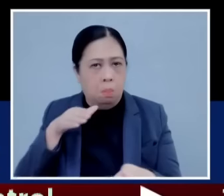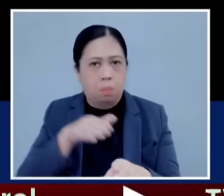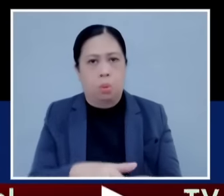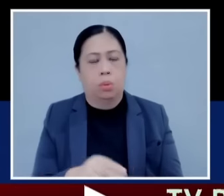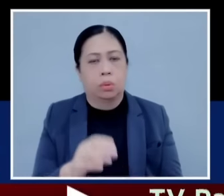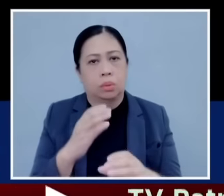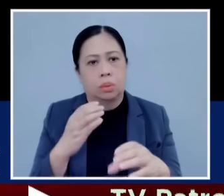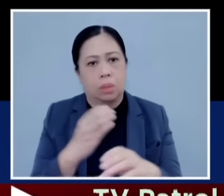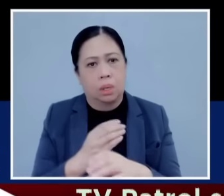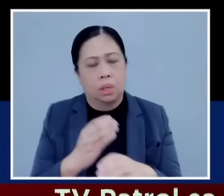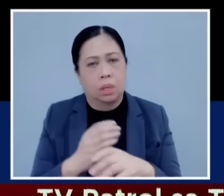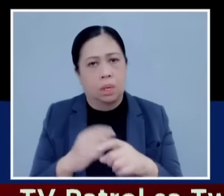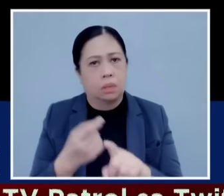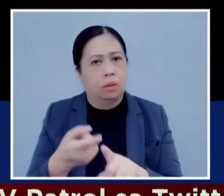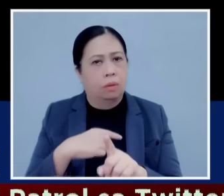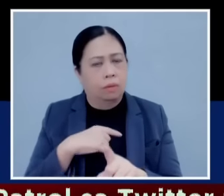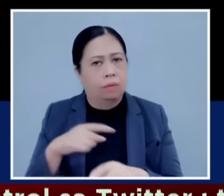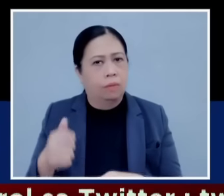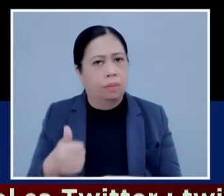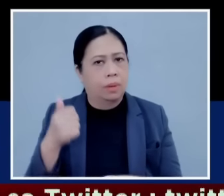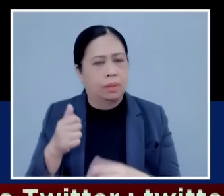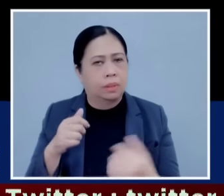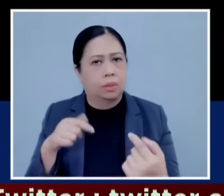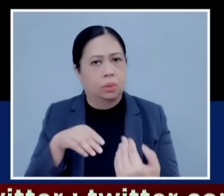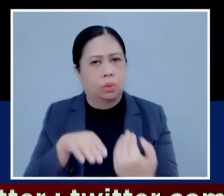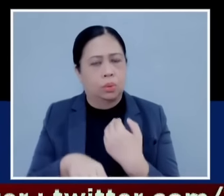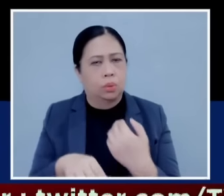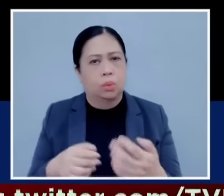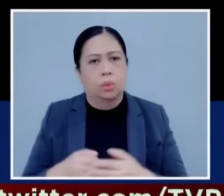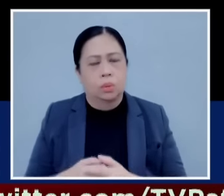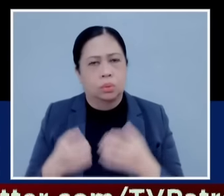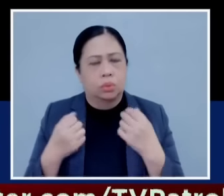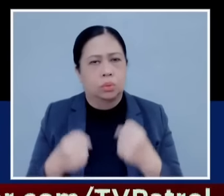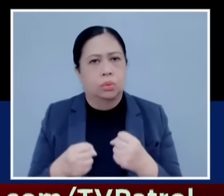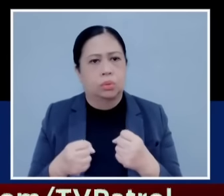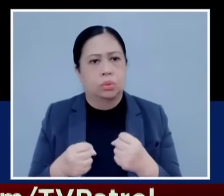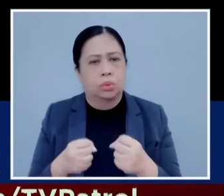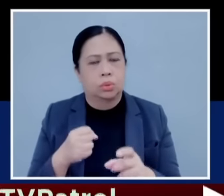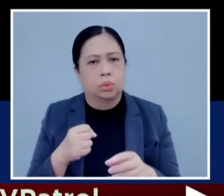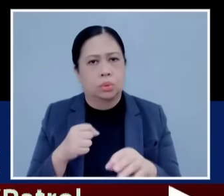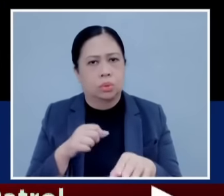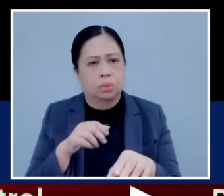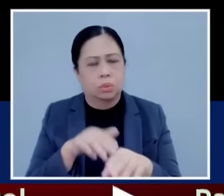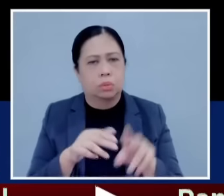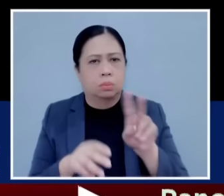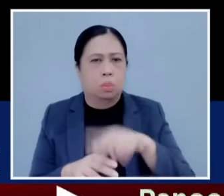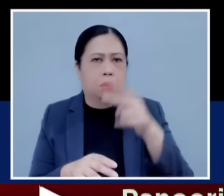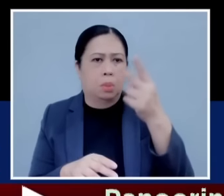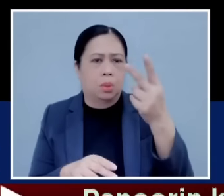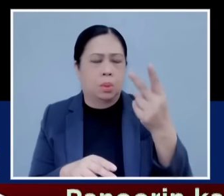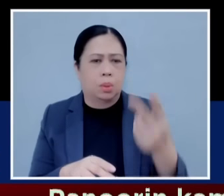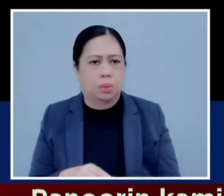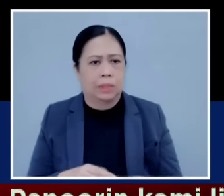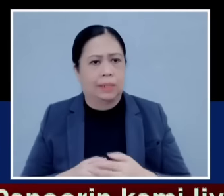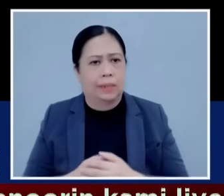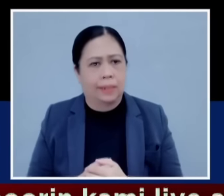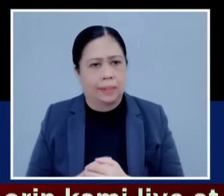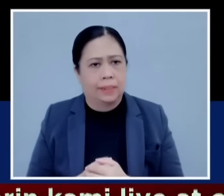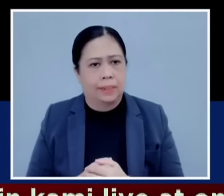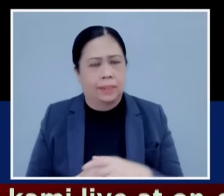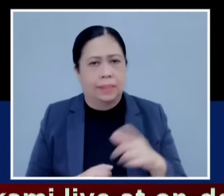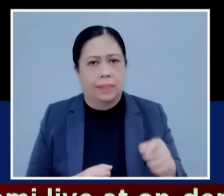kotse na galing sa kabilang linya ng kalsada. Sa lakas ng pagkakabangga, tumilapon ng rider at humampas